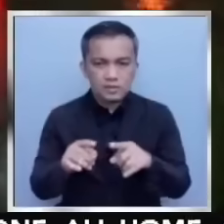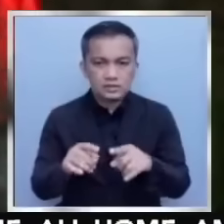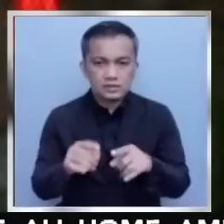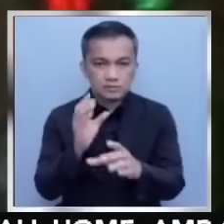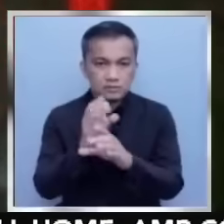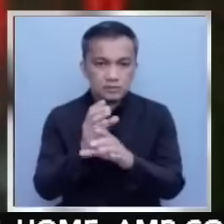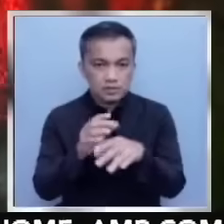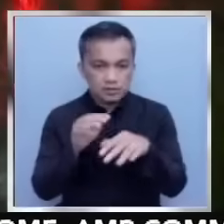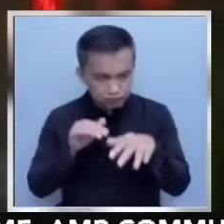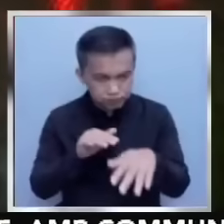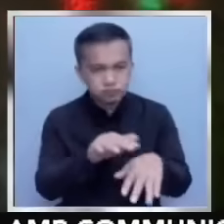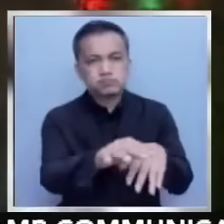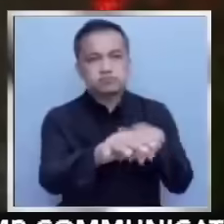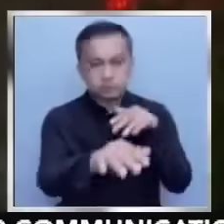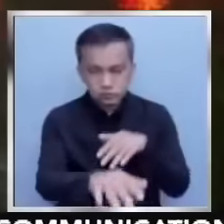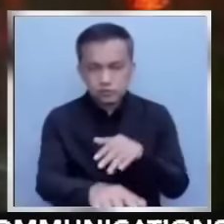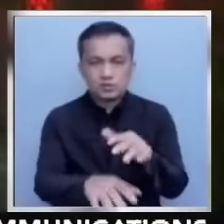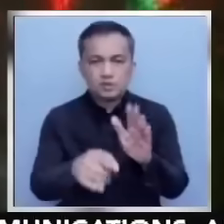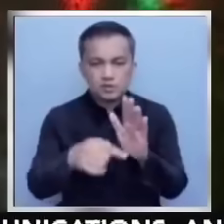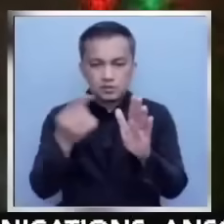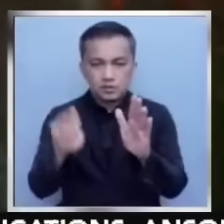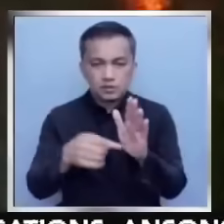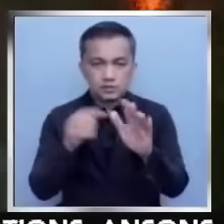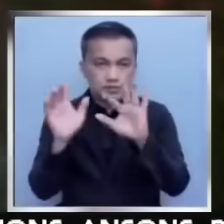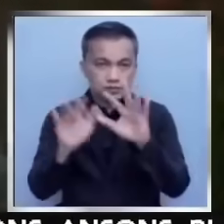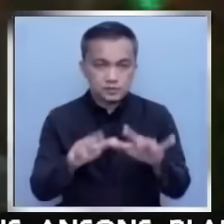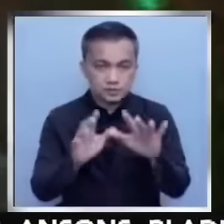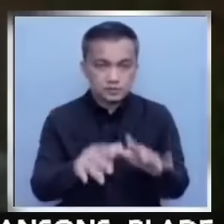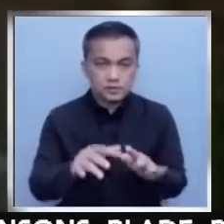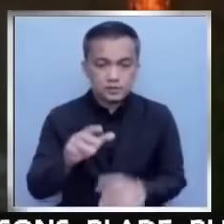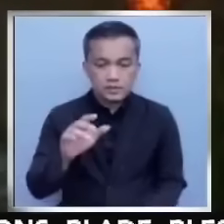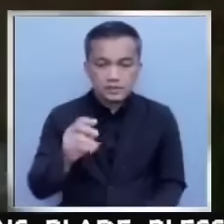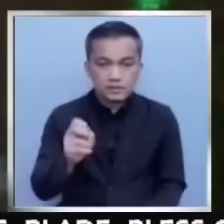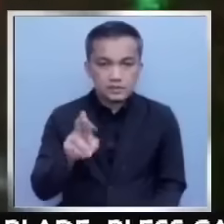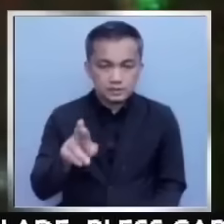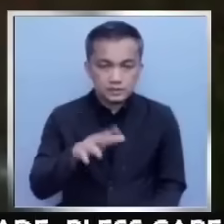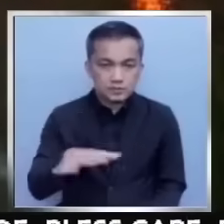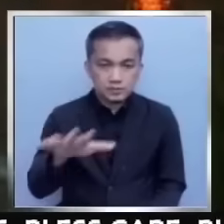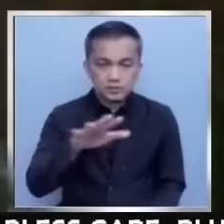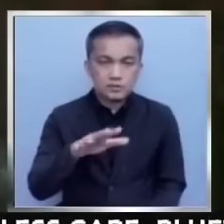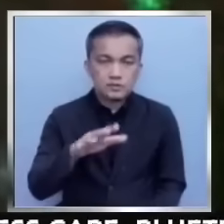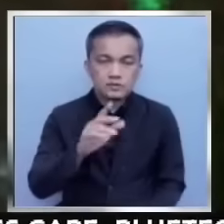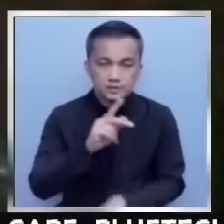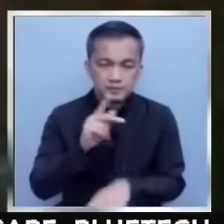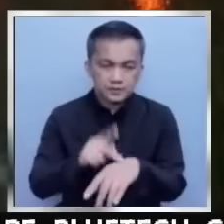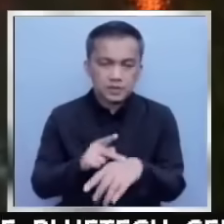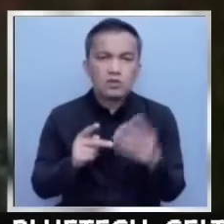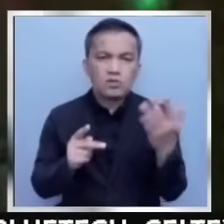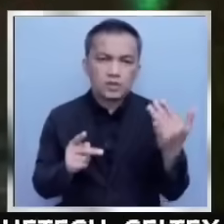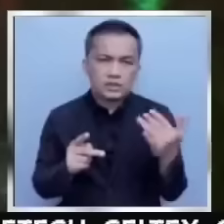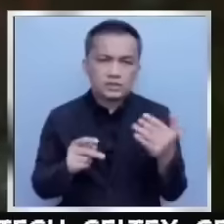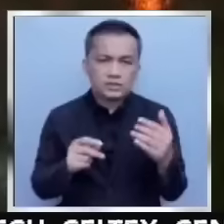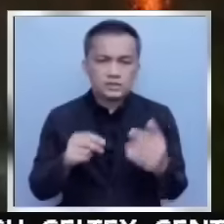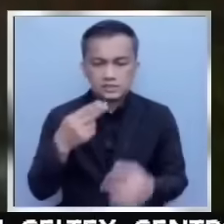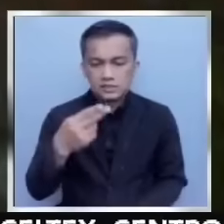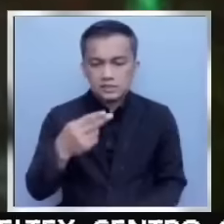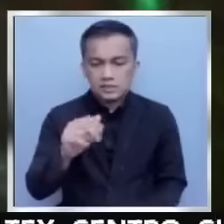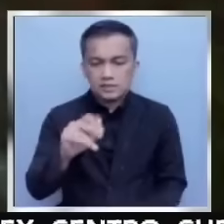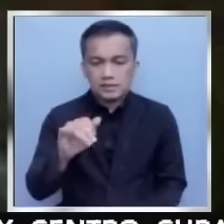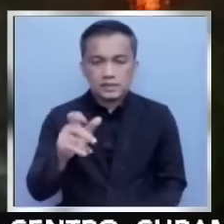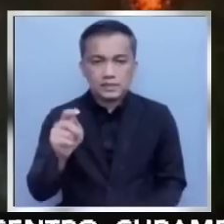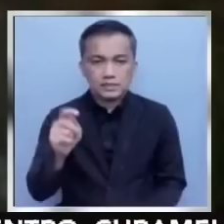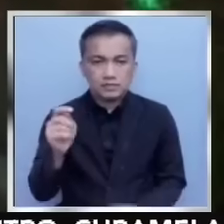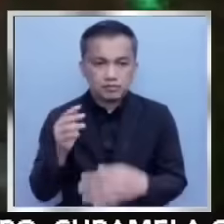Ang pabugso-bugsong ulan na naranasan sa Metro Manila at sa kabuuan ng bansa ay dahil pa rin sa hanging habagat na pinalalakas ng